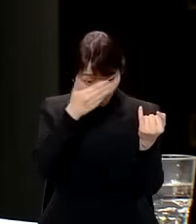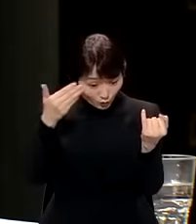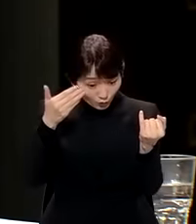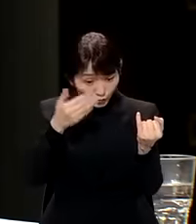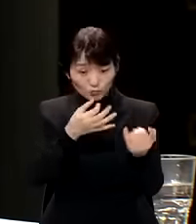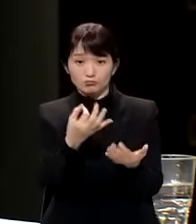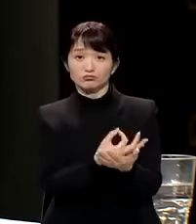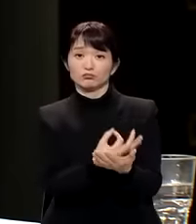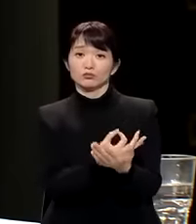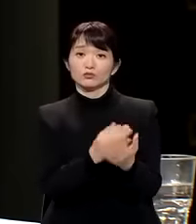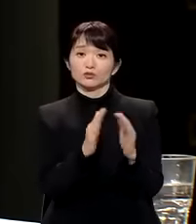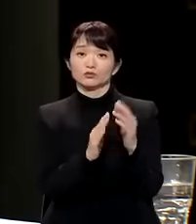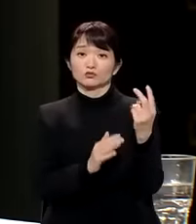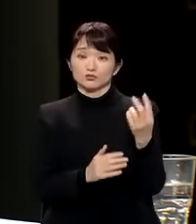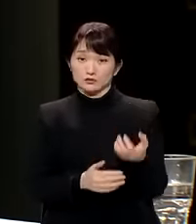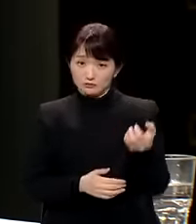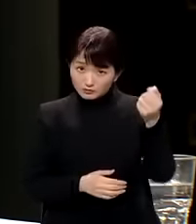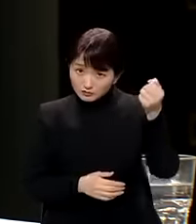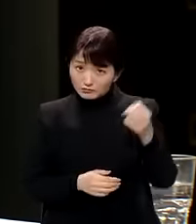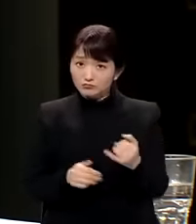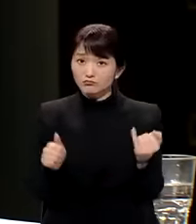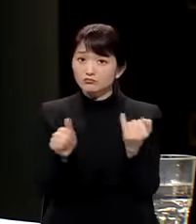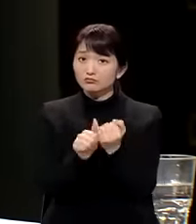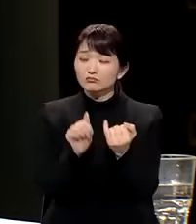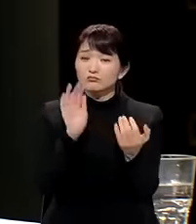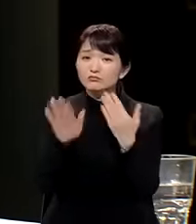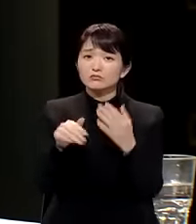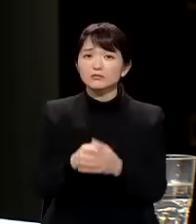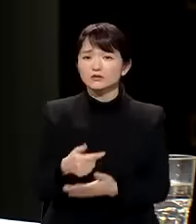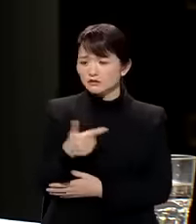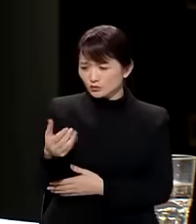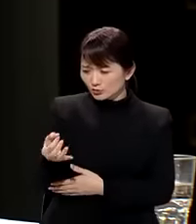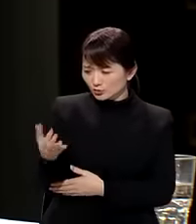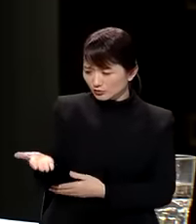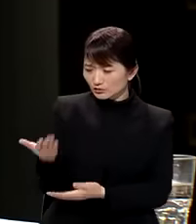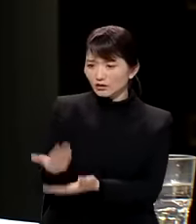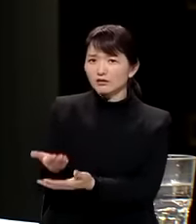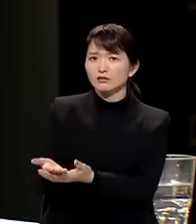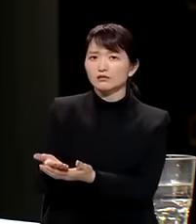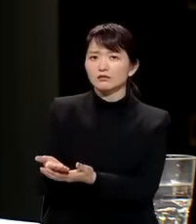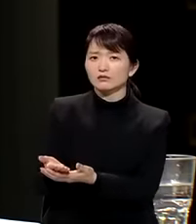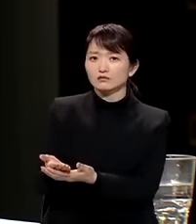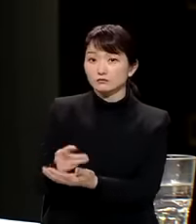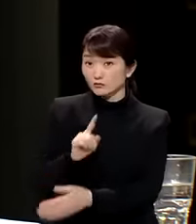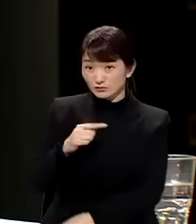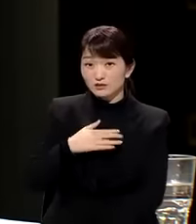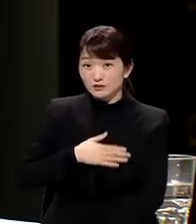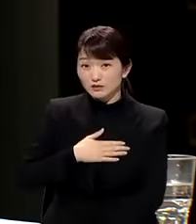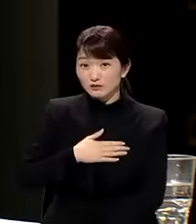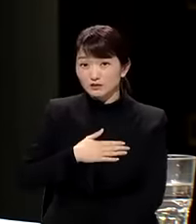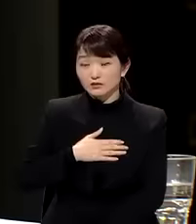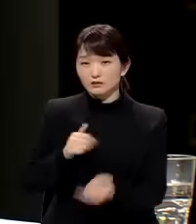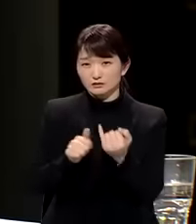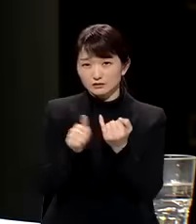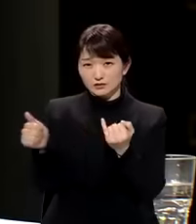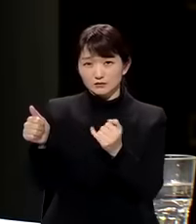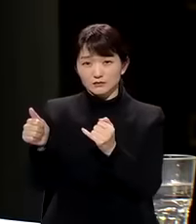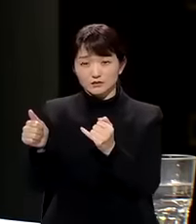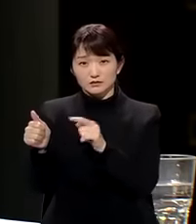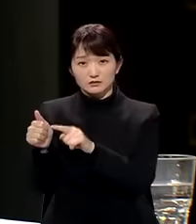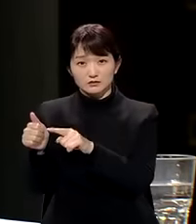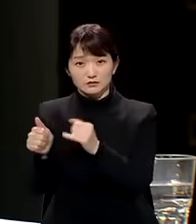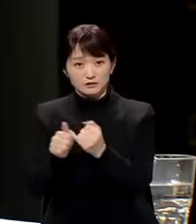잘벌고 체나 갖고 있는 아내가 결혼 후에 자꾸 거에게 돈을 요구한다 감히 오시죠 남편은 곧 아내